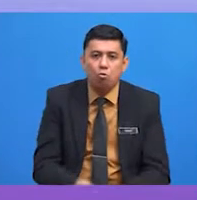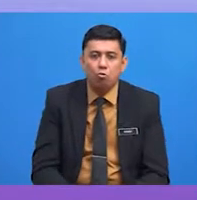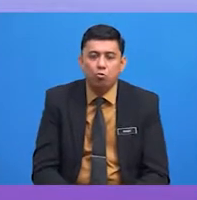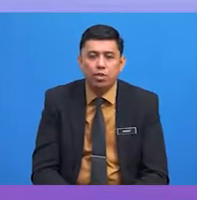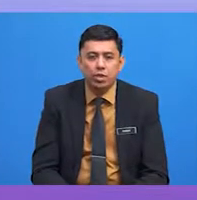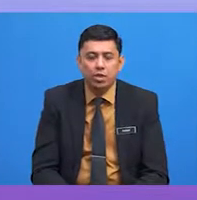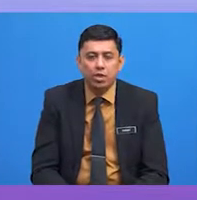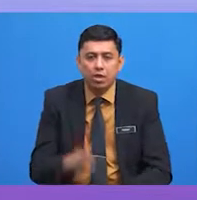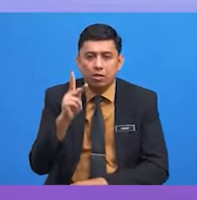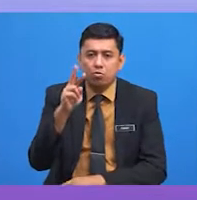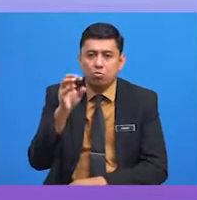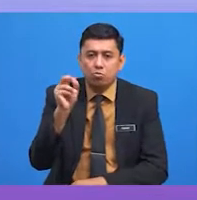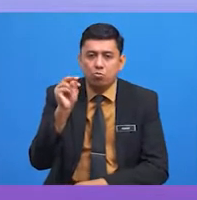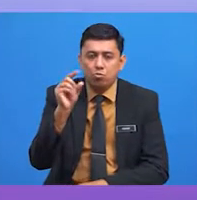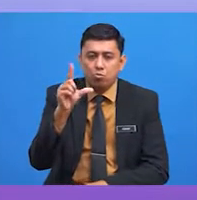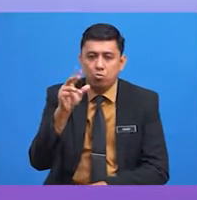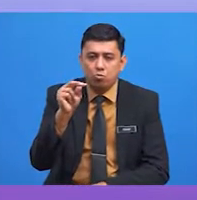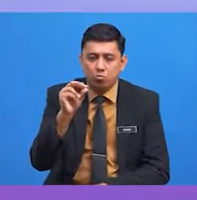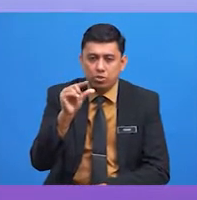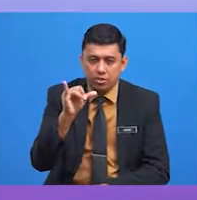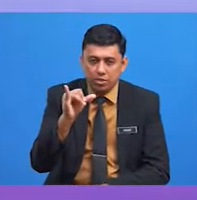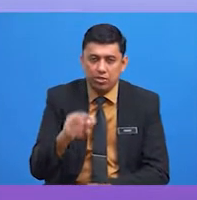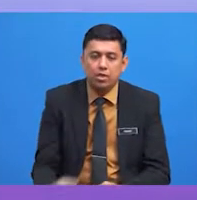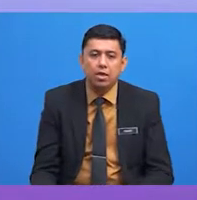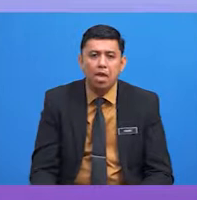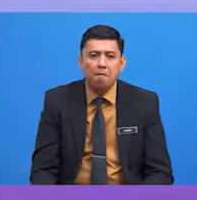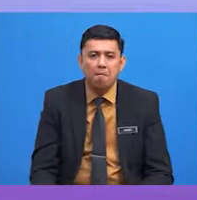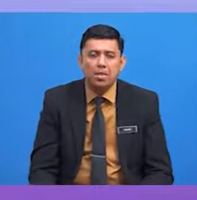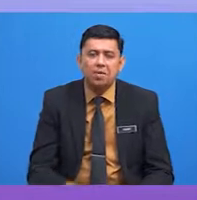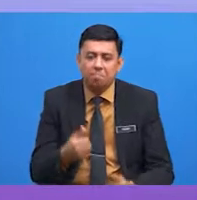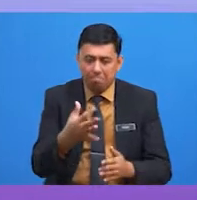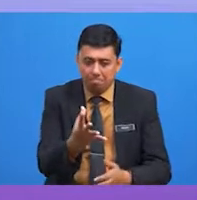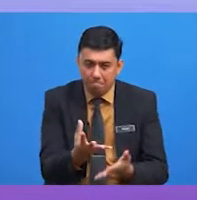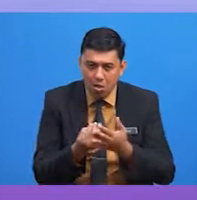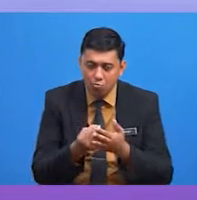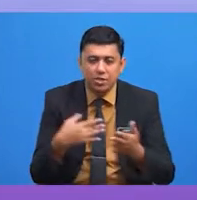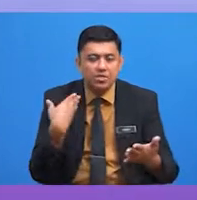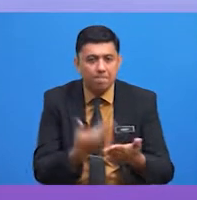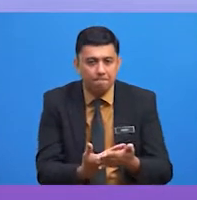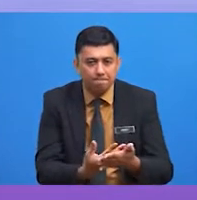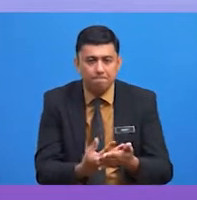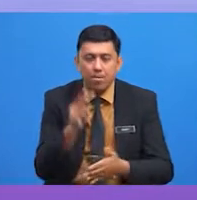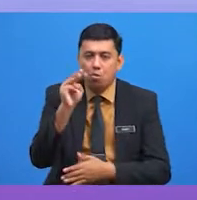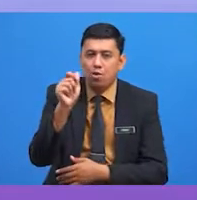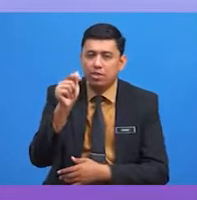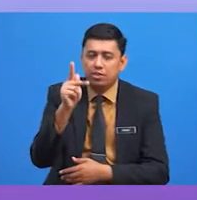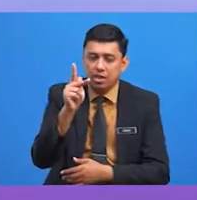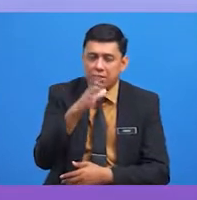kronologi, message yang ingin disampaikan, watak dan